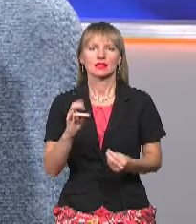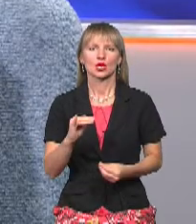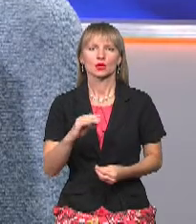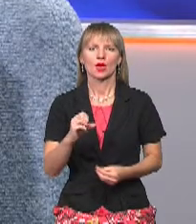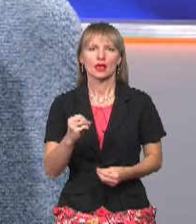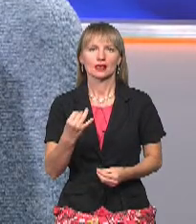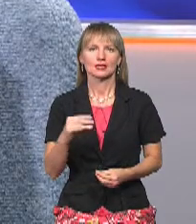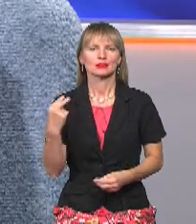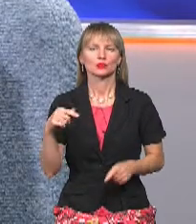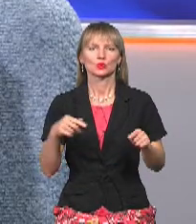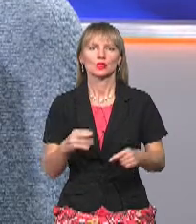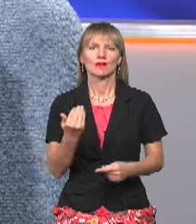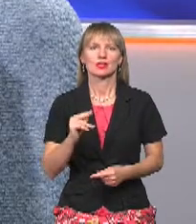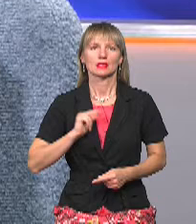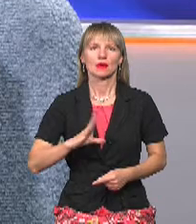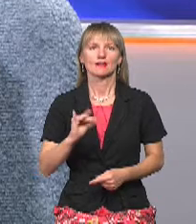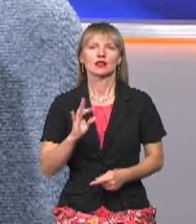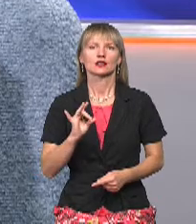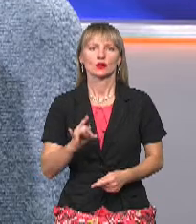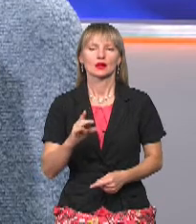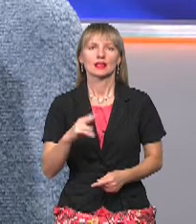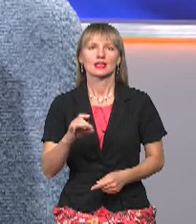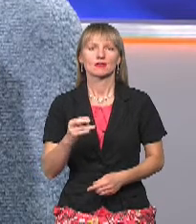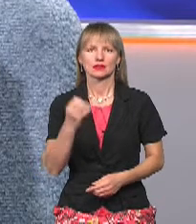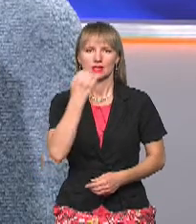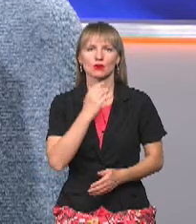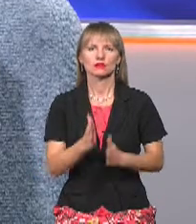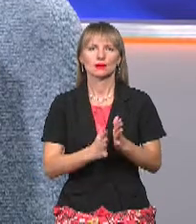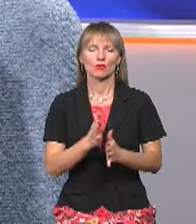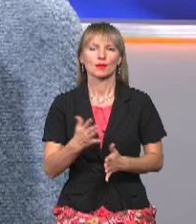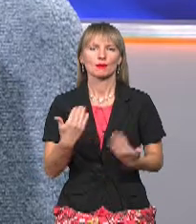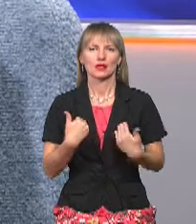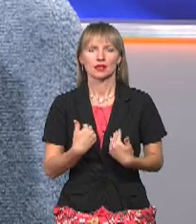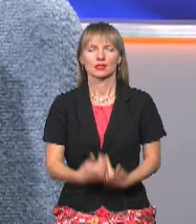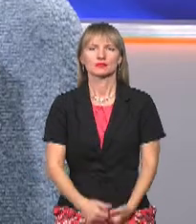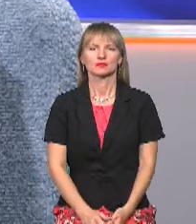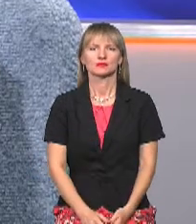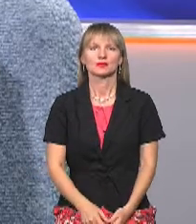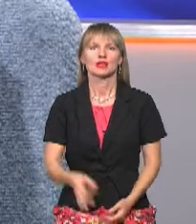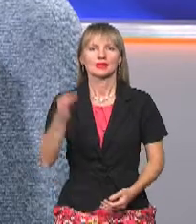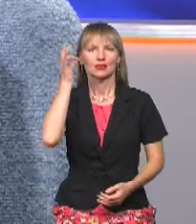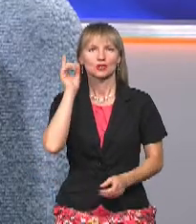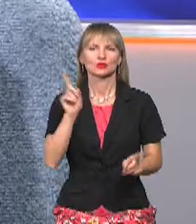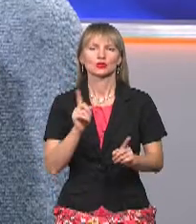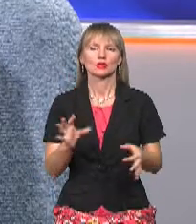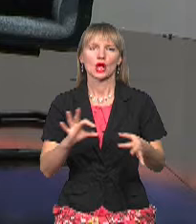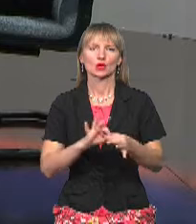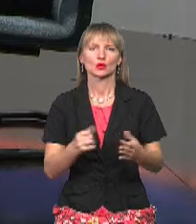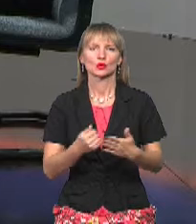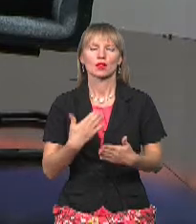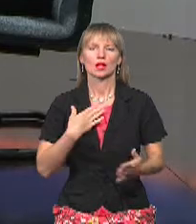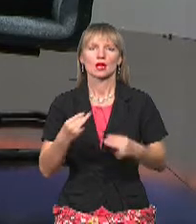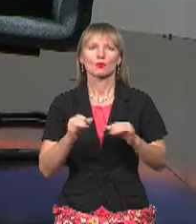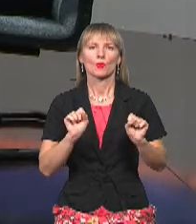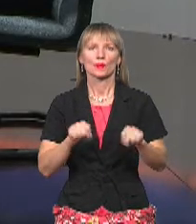Запоріжжя. У студії для вас працює Віктор Дерев'янко. Дякуємо за мову жестів Ганні Криченко. Нагадую, що долучитися до нашої